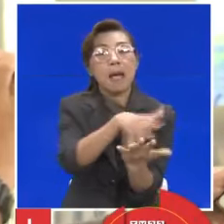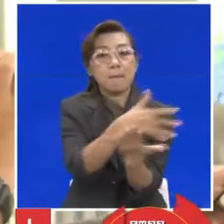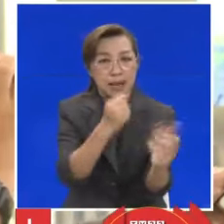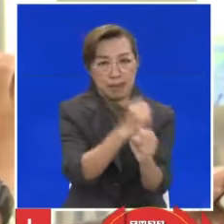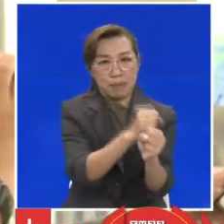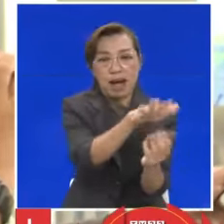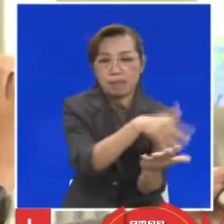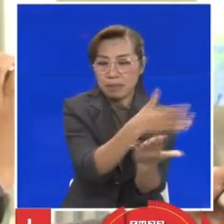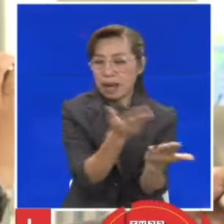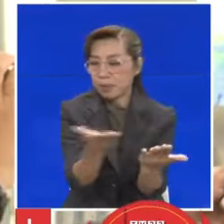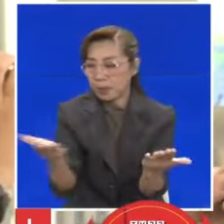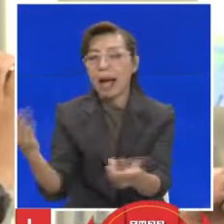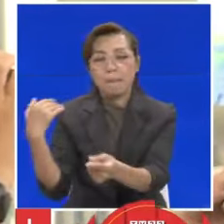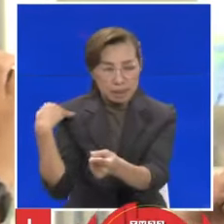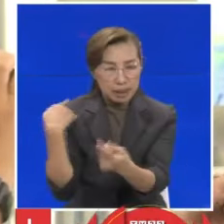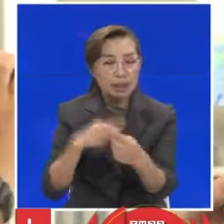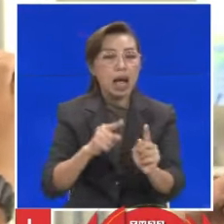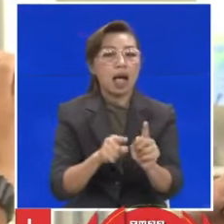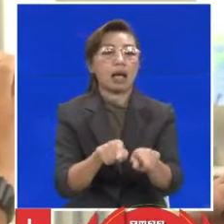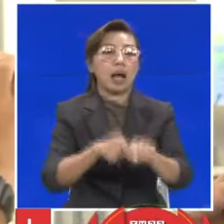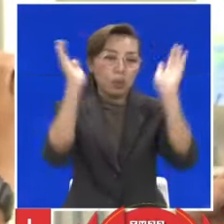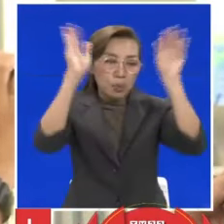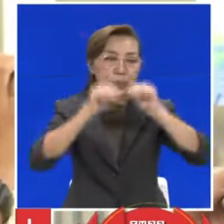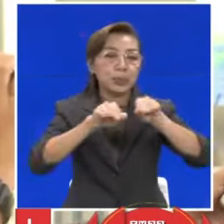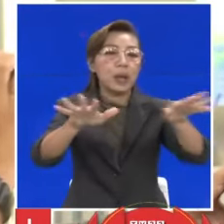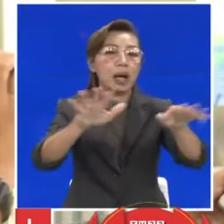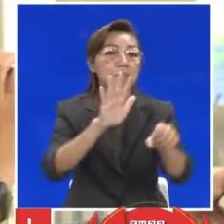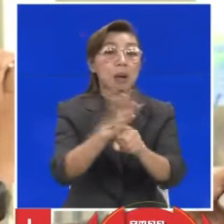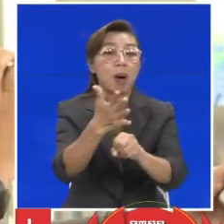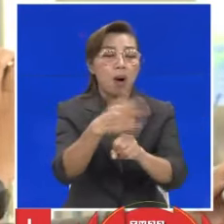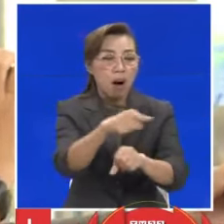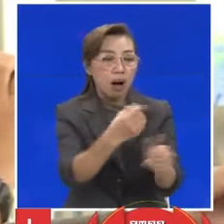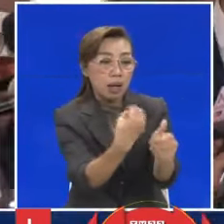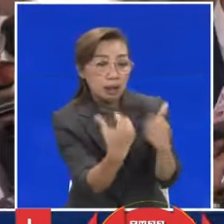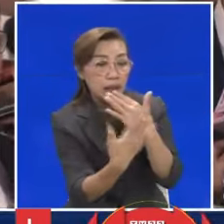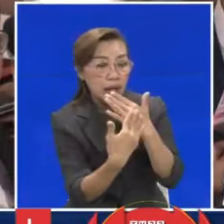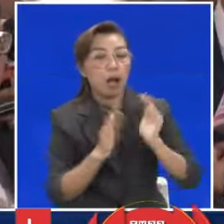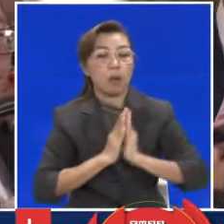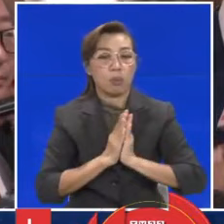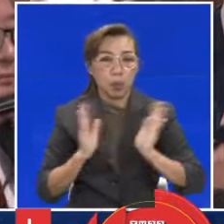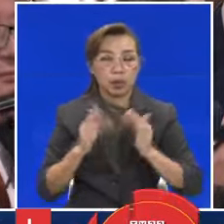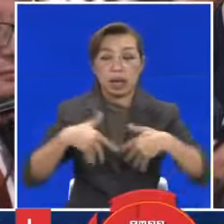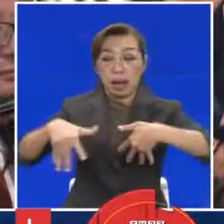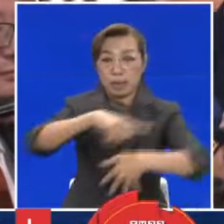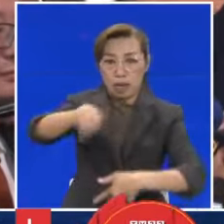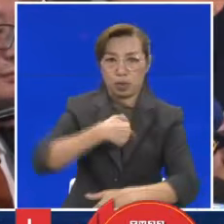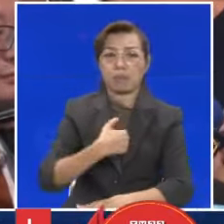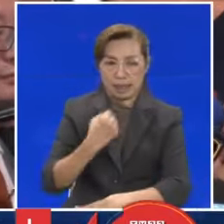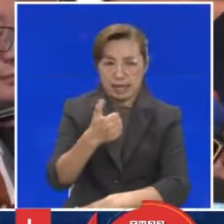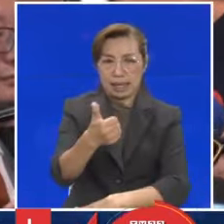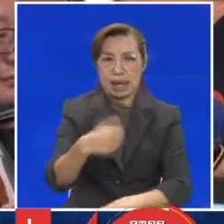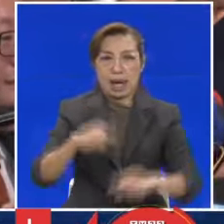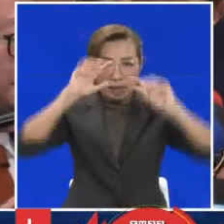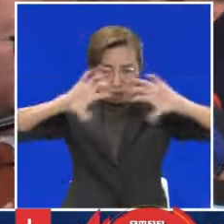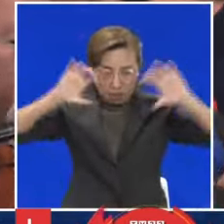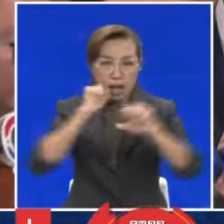านเพียงแต่ยังสื่อสารไม่มากพอขอบคุณสำหรับคำเตือนและคำแนะนำนะคะเอาเป็นว่าให้ความมั่นใจกับประชาชนได้รัฐบาล